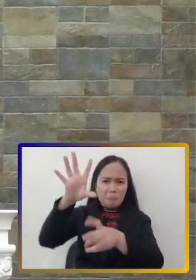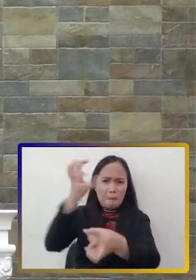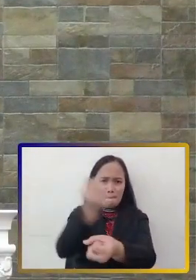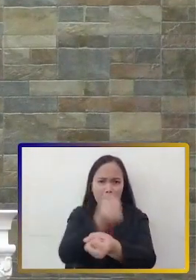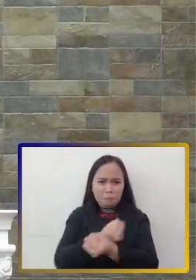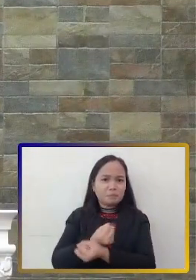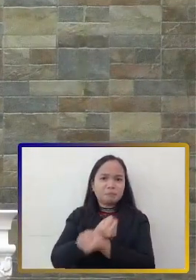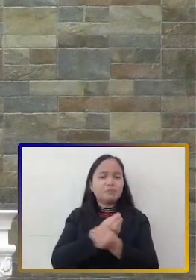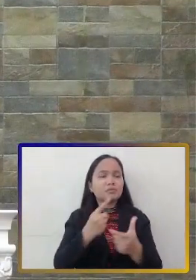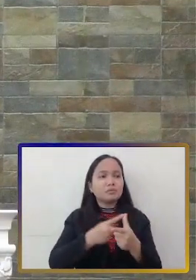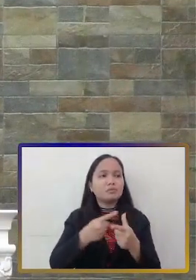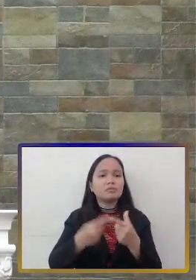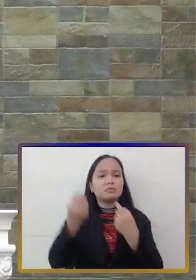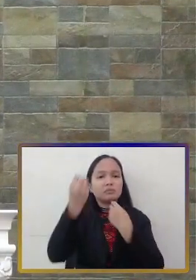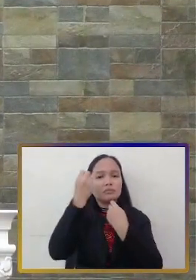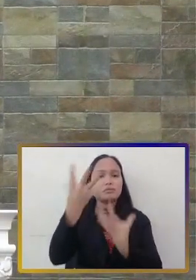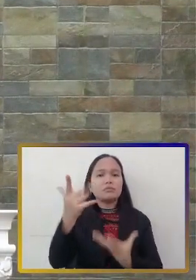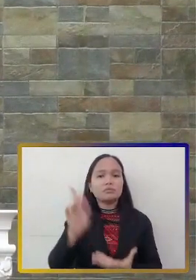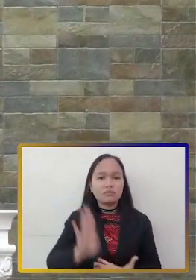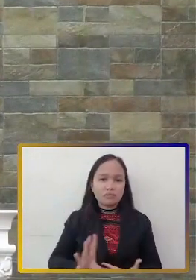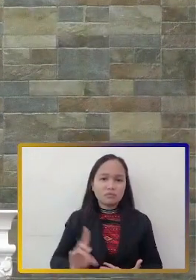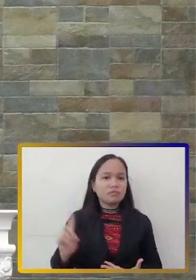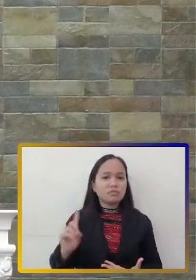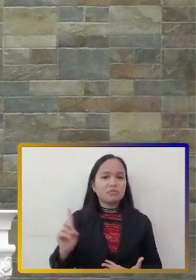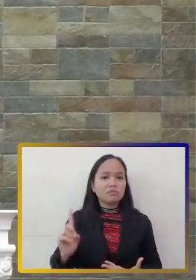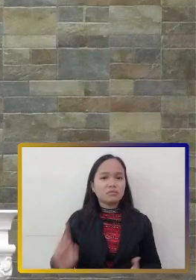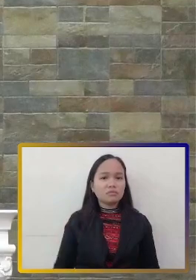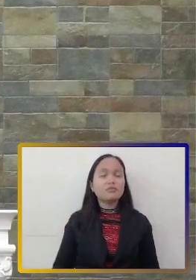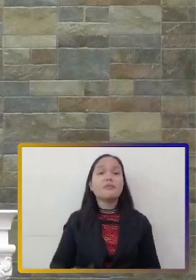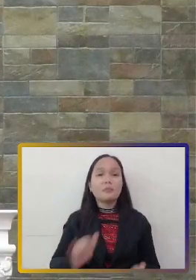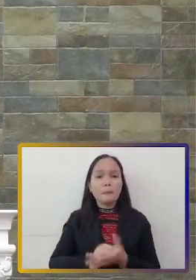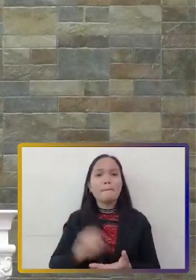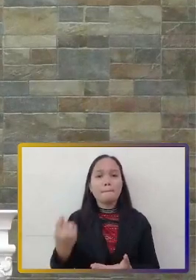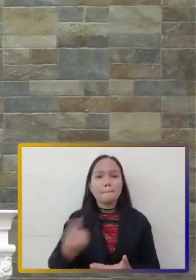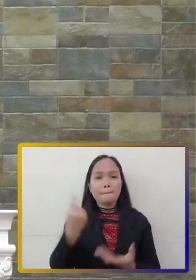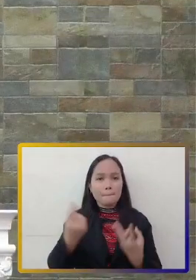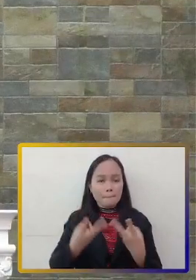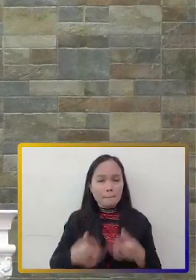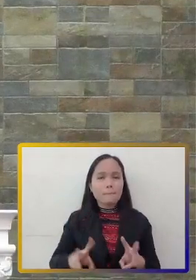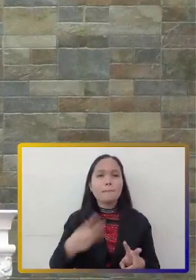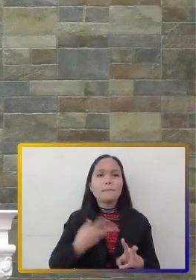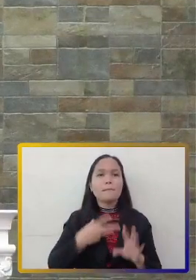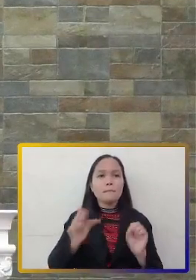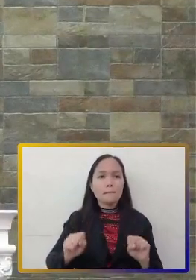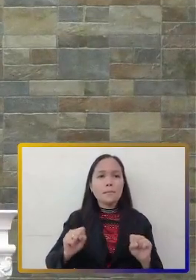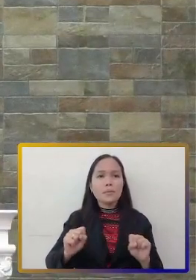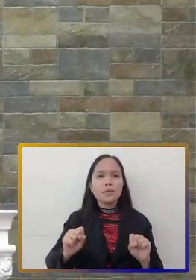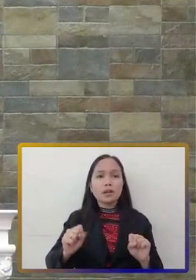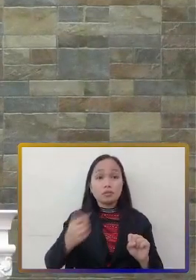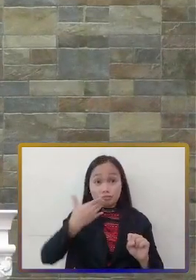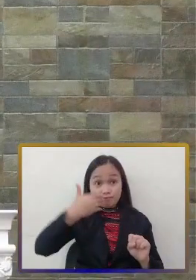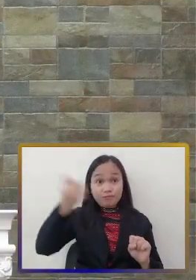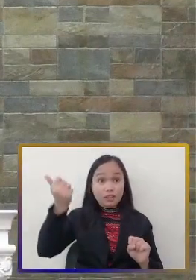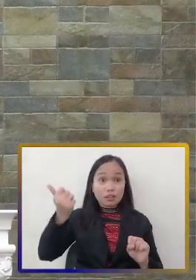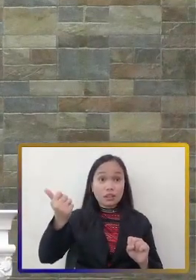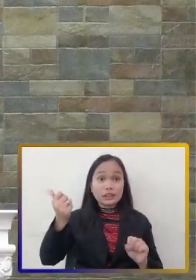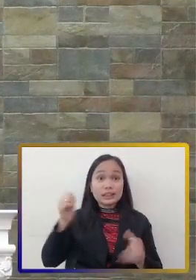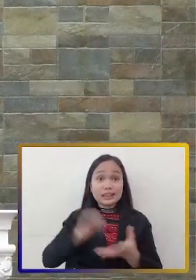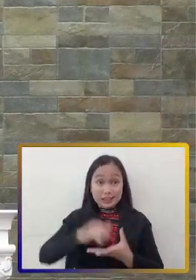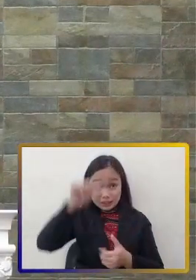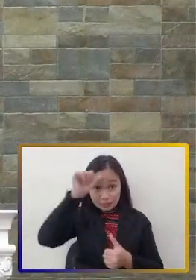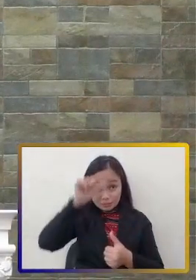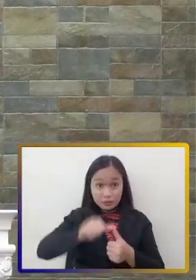and obey God? That's the only way that you can get out from it. Remember, foundation is very